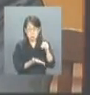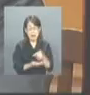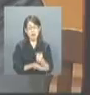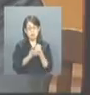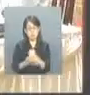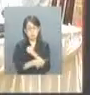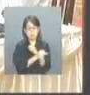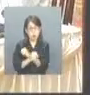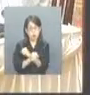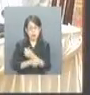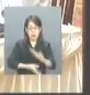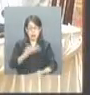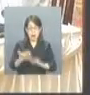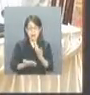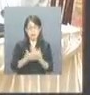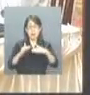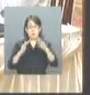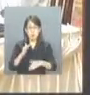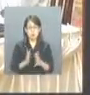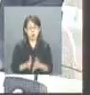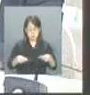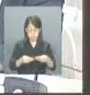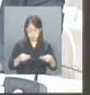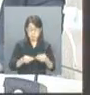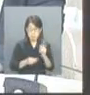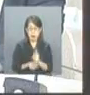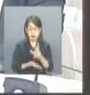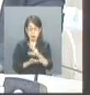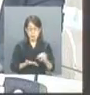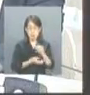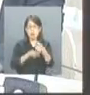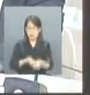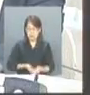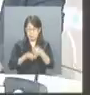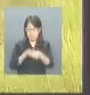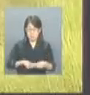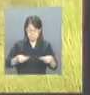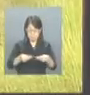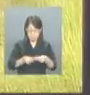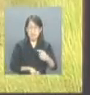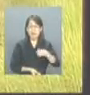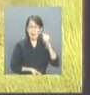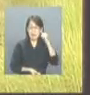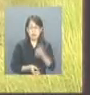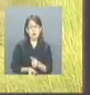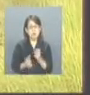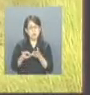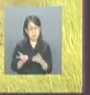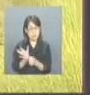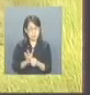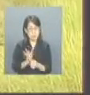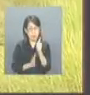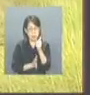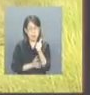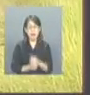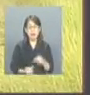ตรร่วมกับคณะเศรษฐศาสตร์มหาวิทยาลัยเกษตรศาสตร์เพื่อเป็นทางเลือกในการดูแลราคาสินค้าให้รัฐบาลใหม่ซึ่งเงิน